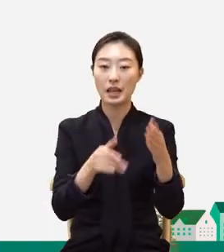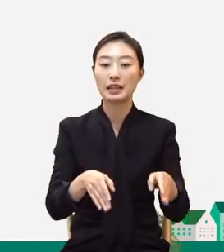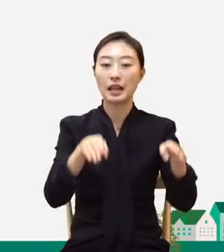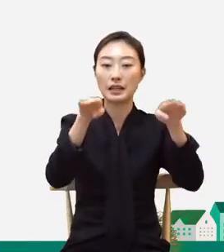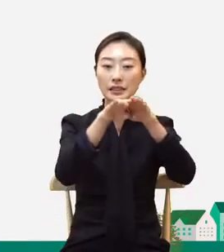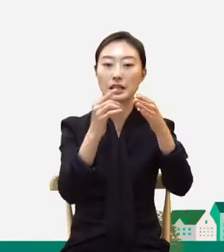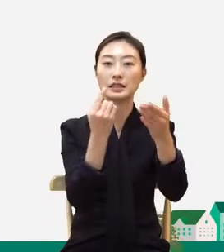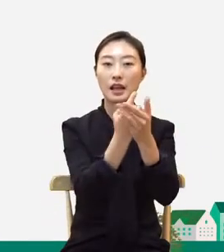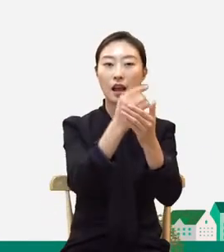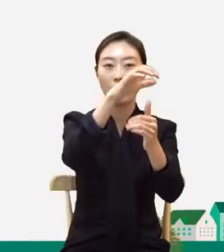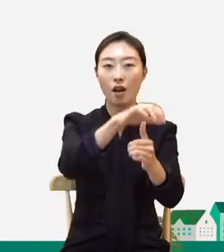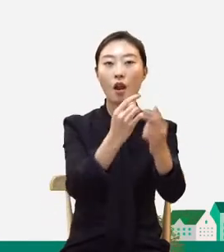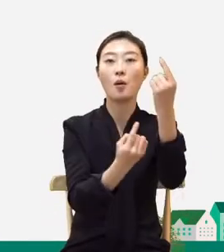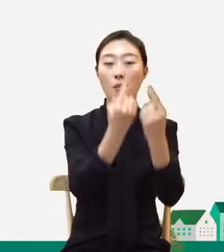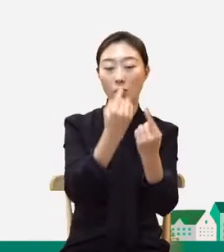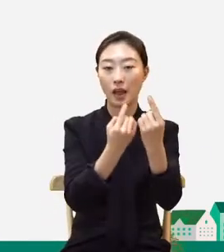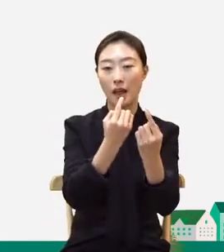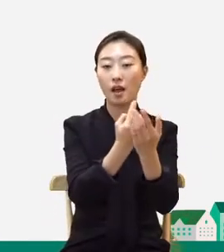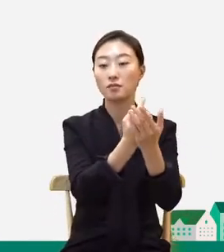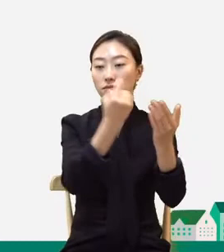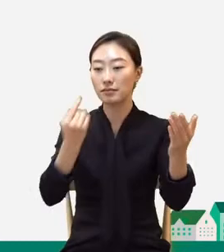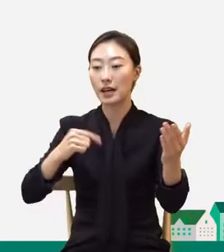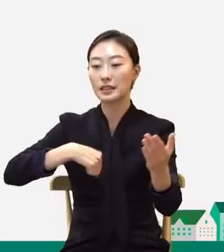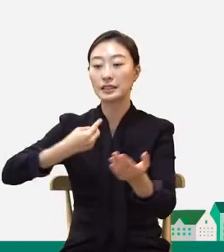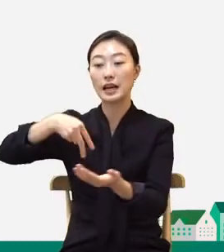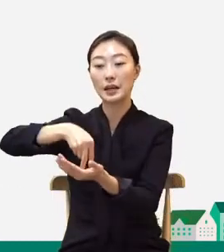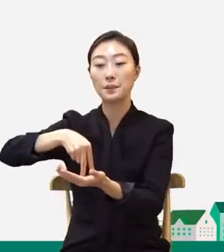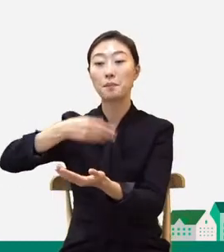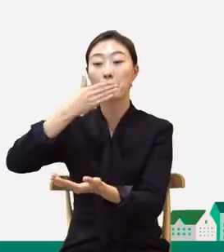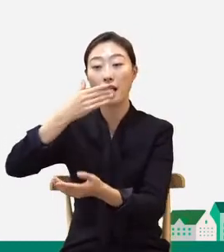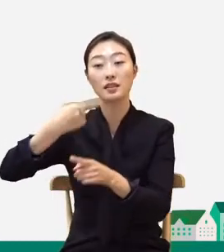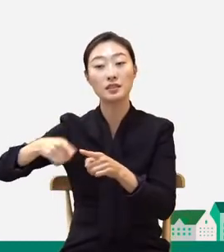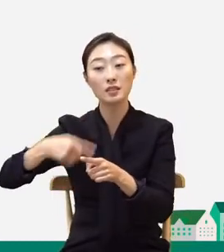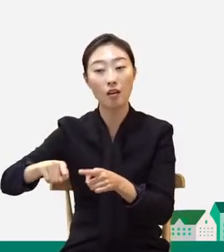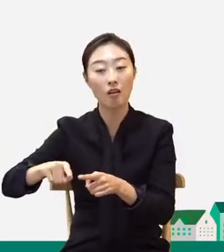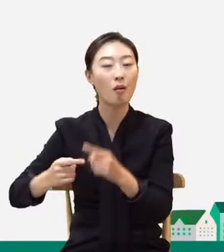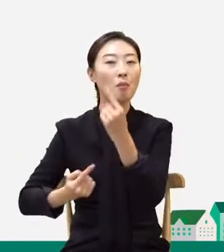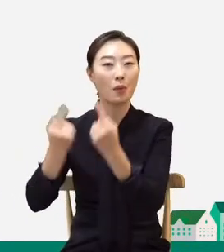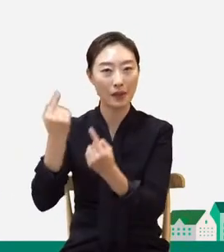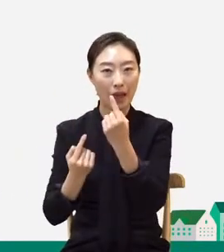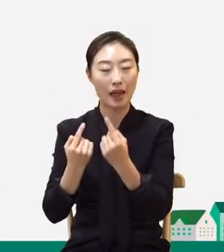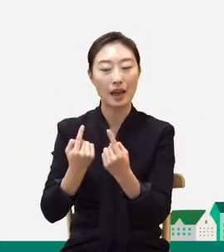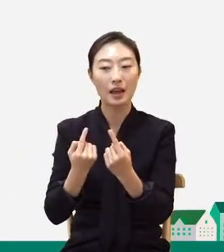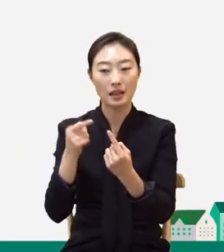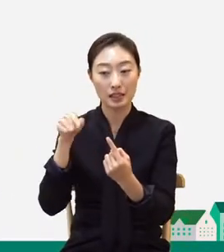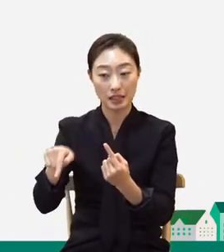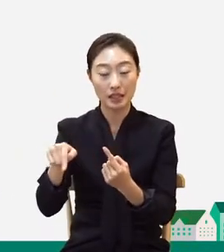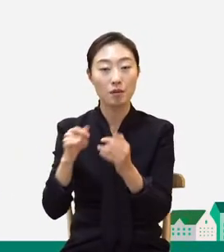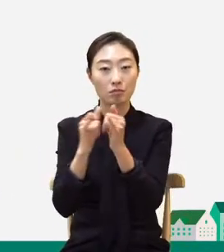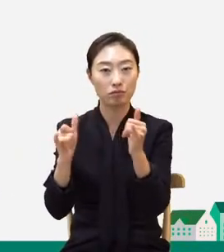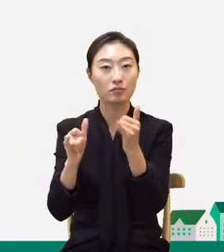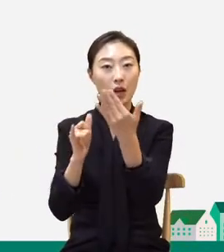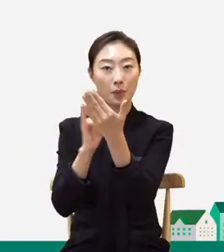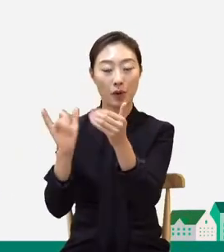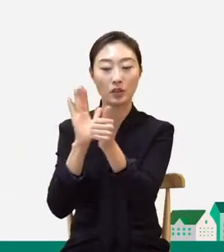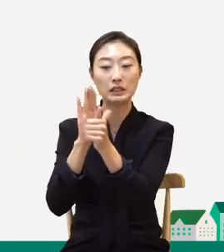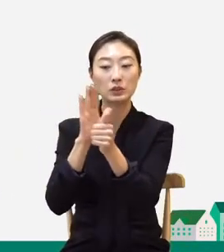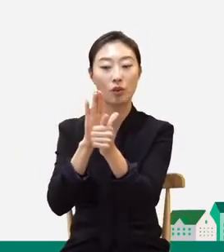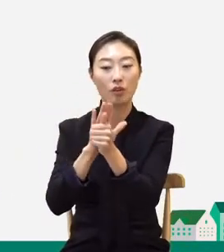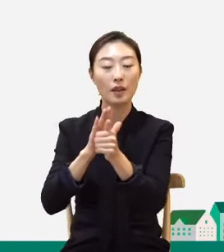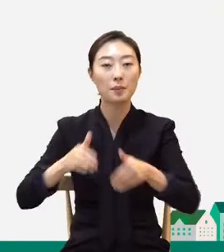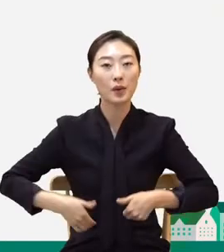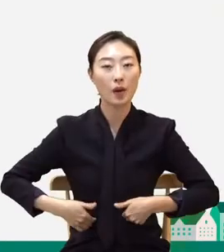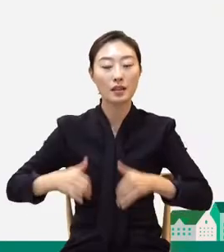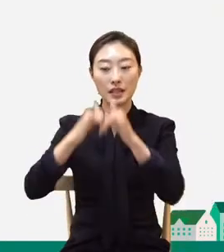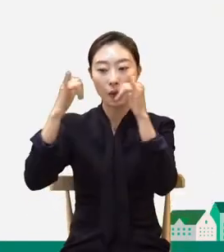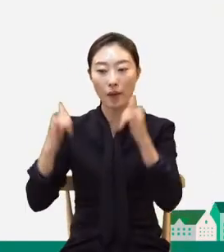해서 자립할 수 있는 능력이 되는지를 평가하는 것이 아니라 이분들을 지원할 수 있는 지역사회가 어떤 준비가 필요하고